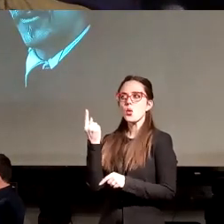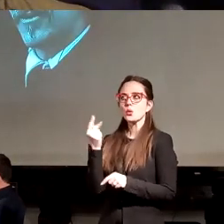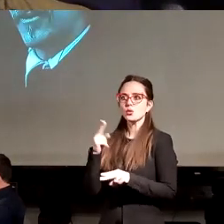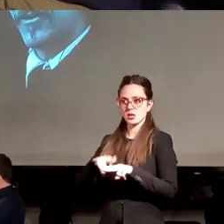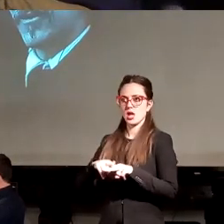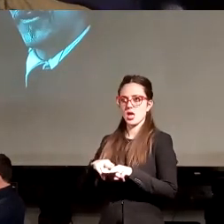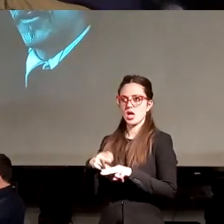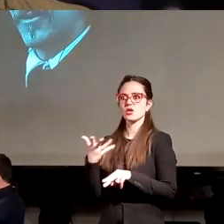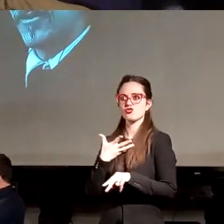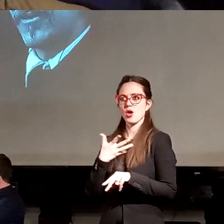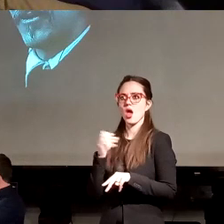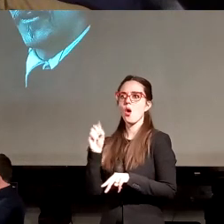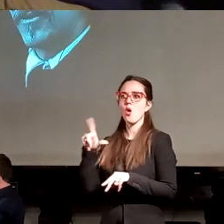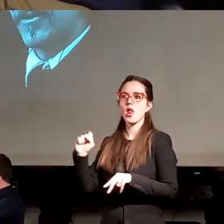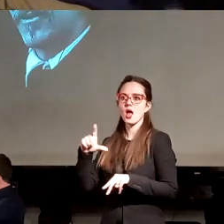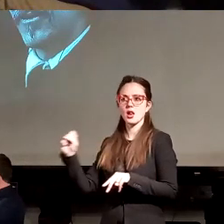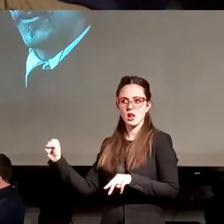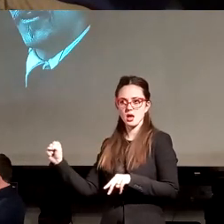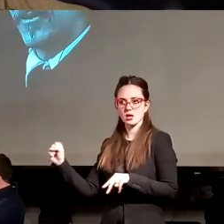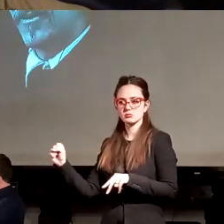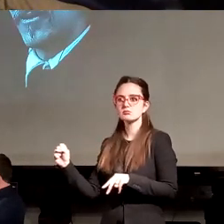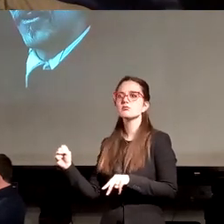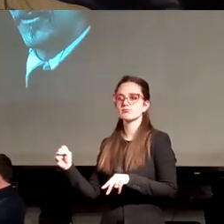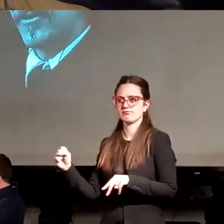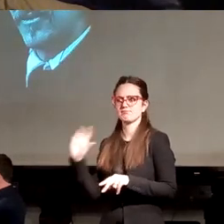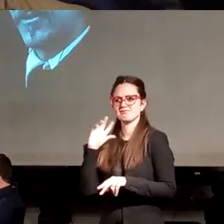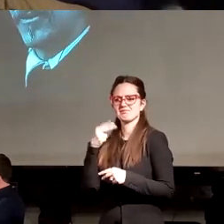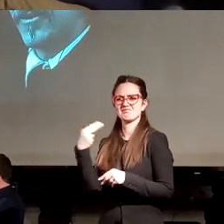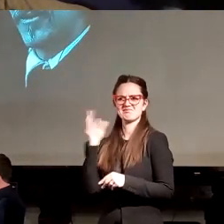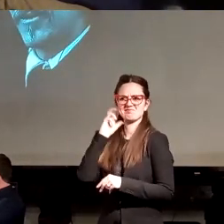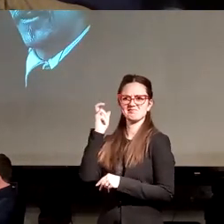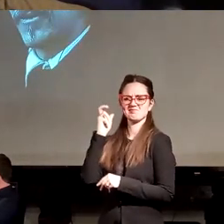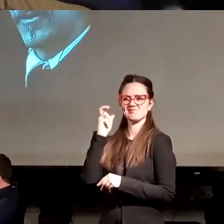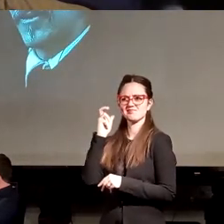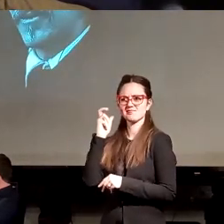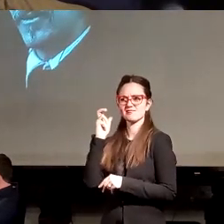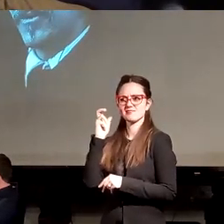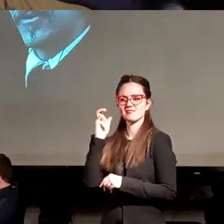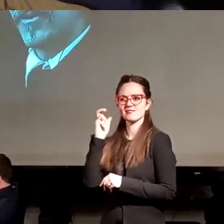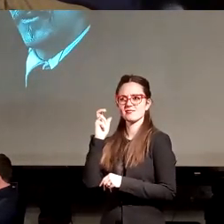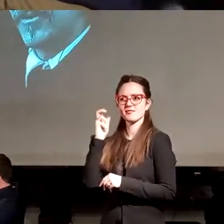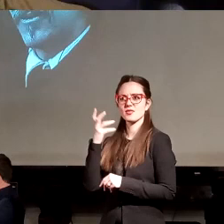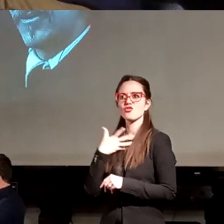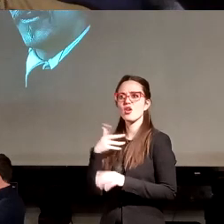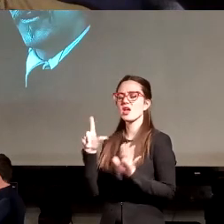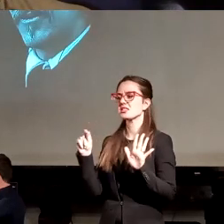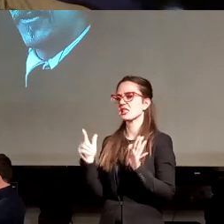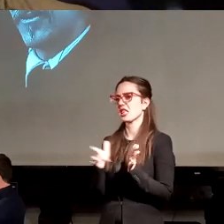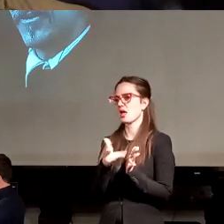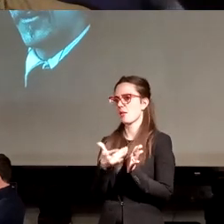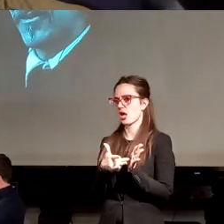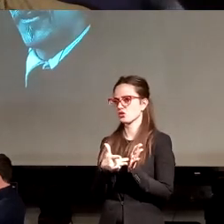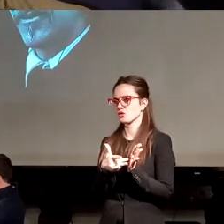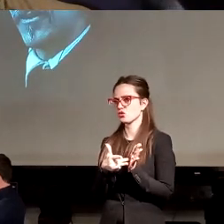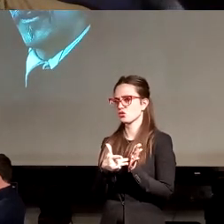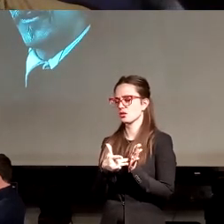s'intitola la che veramente il nome stravagante sono credo 70 pagina una